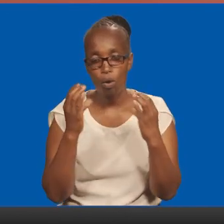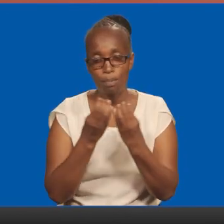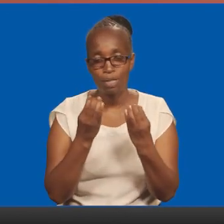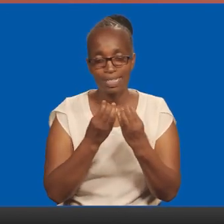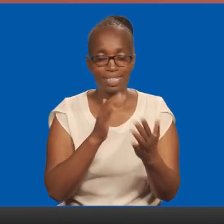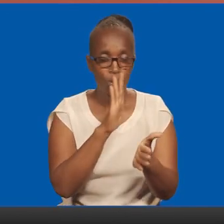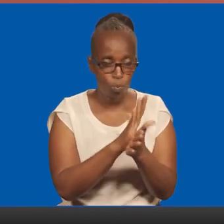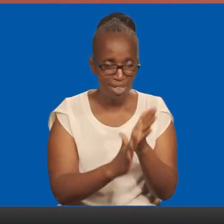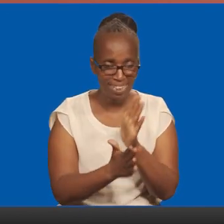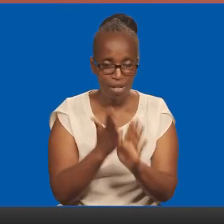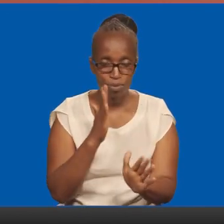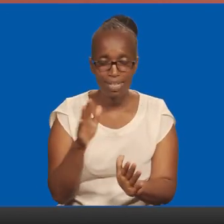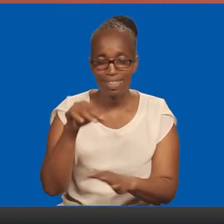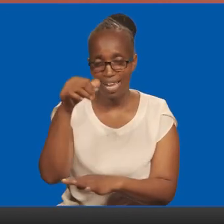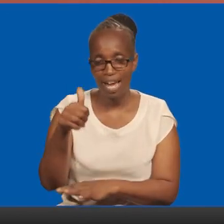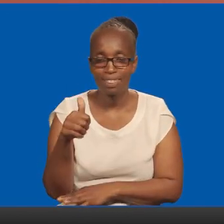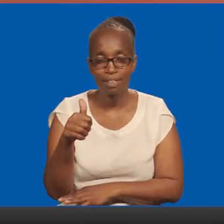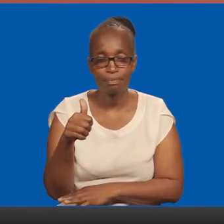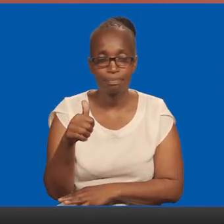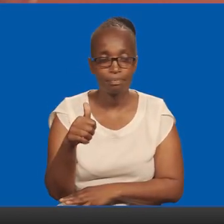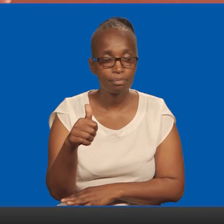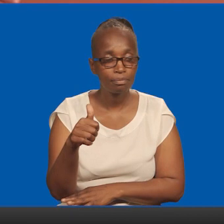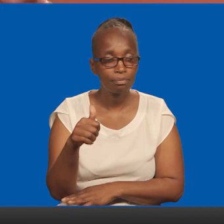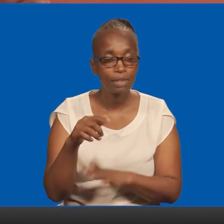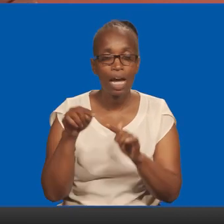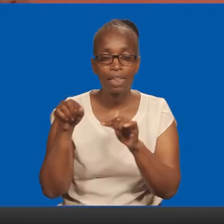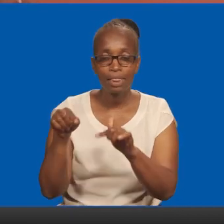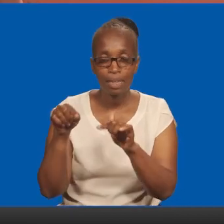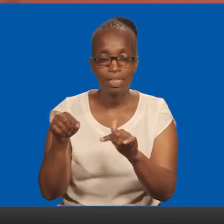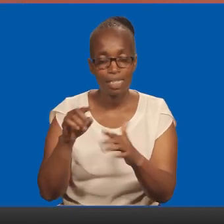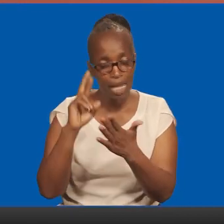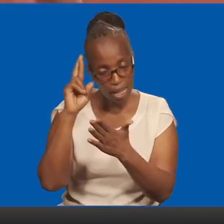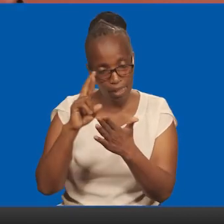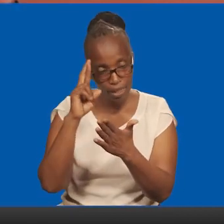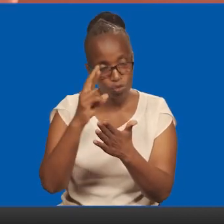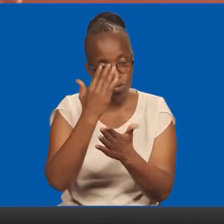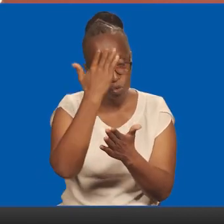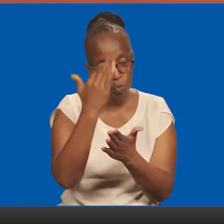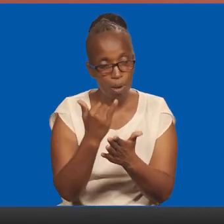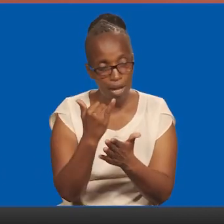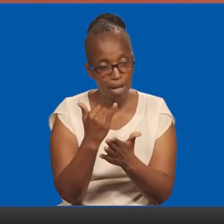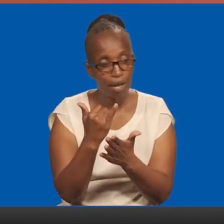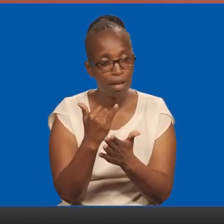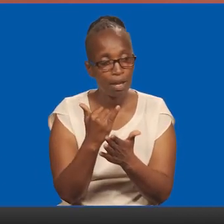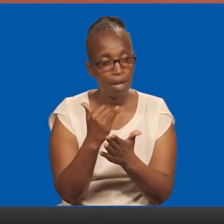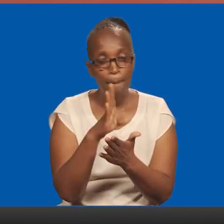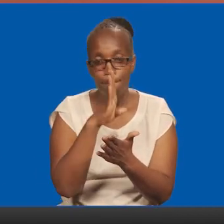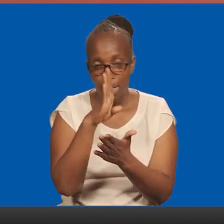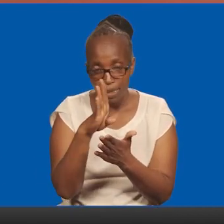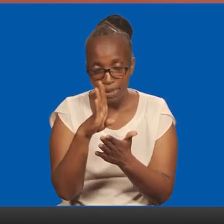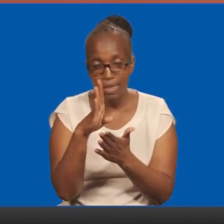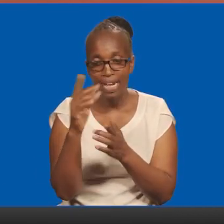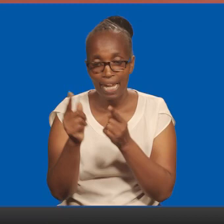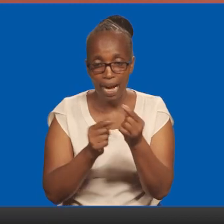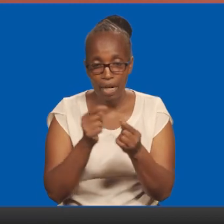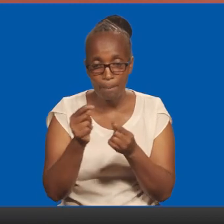without the other. And that is why at the same note, being the administrator there, being that